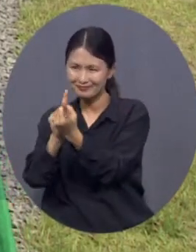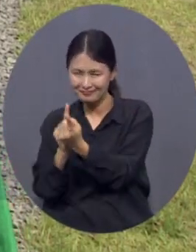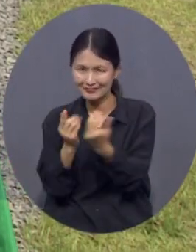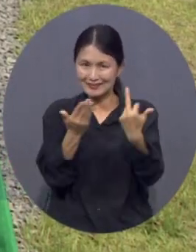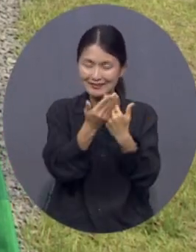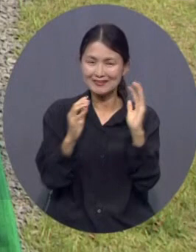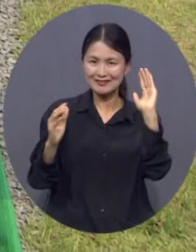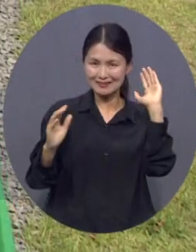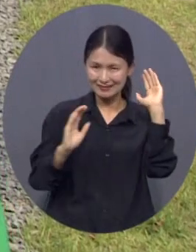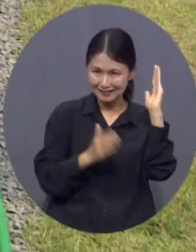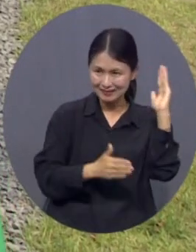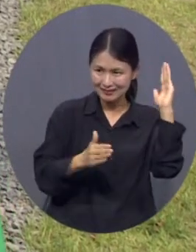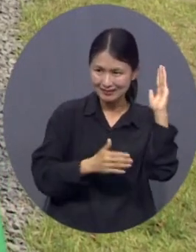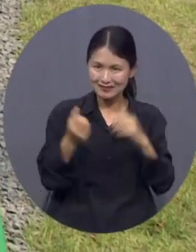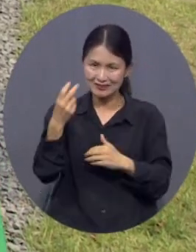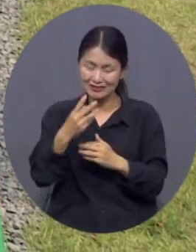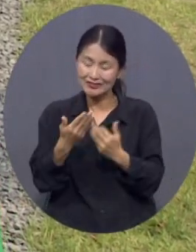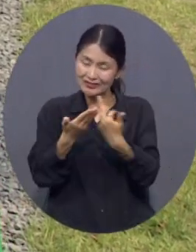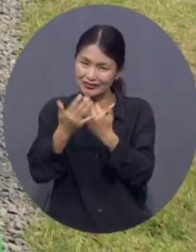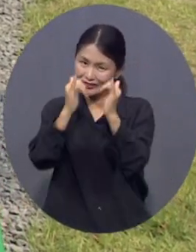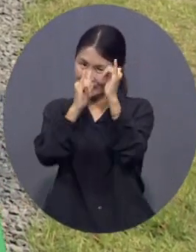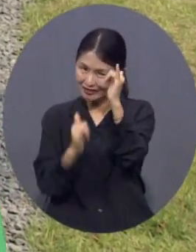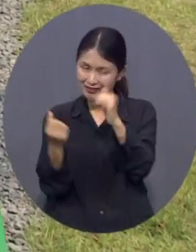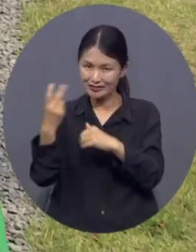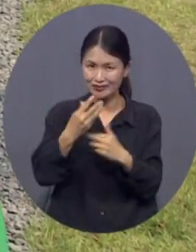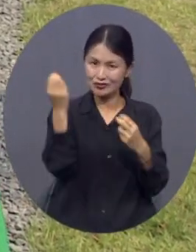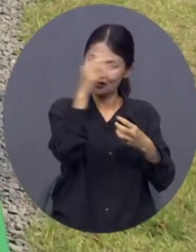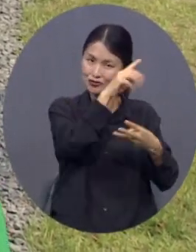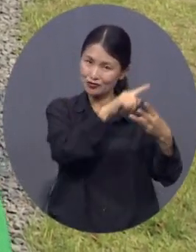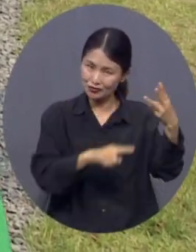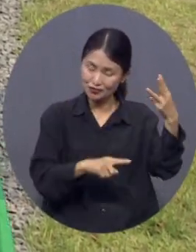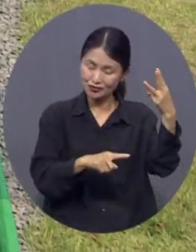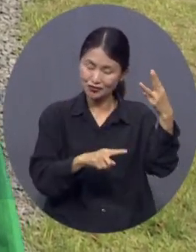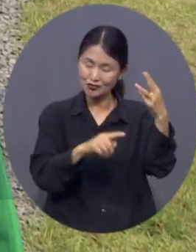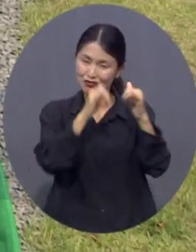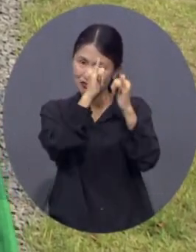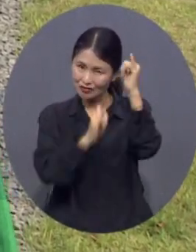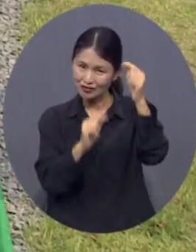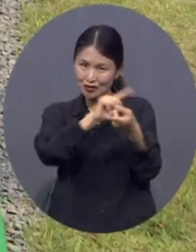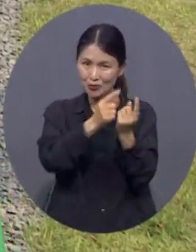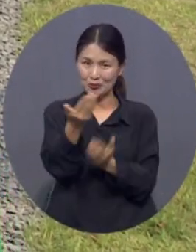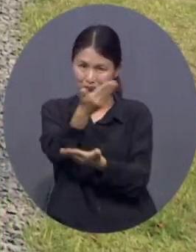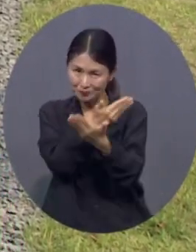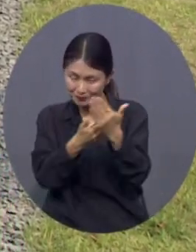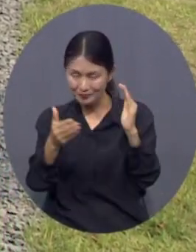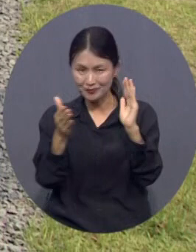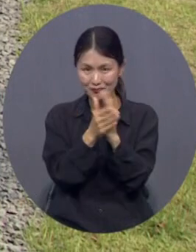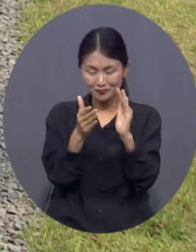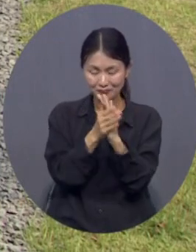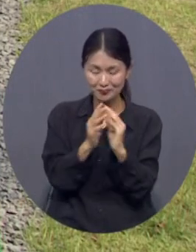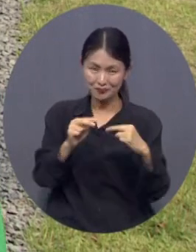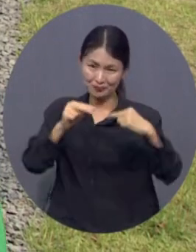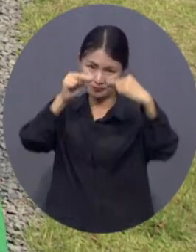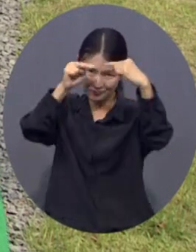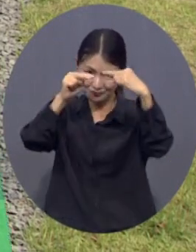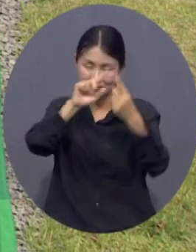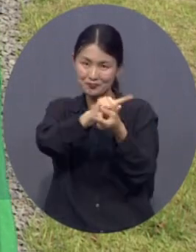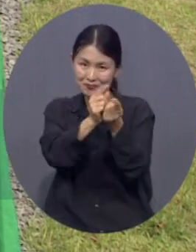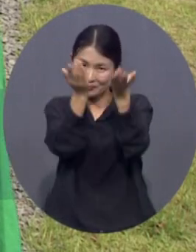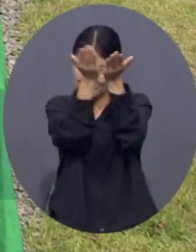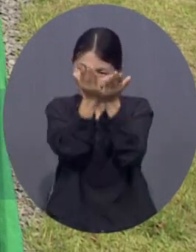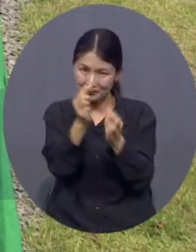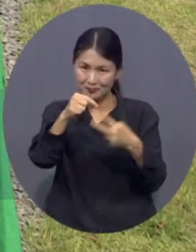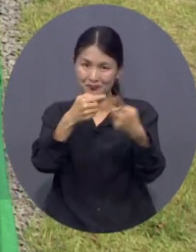제주 아이들은 제주의 역사를 소개시켜주고 광주 아이들은 광주의 역사를 소개시켜주면서 친구들의 눈높이에서 맞는 이해를 할